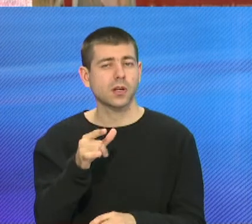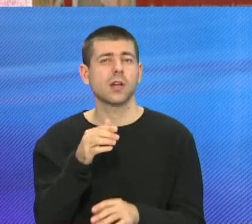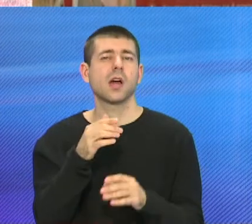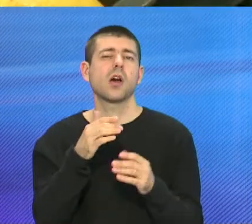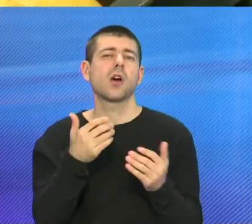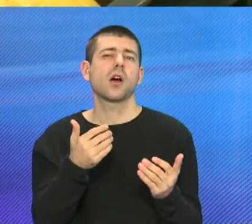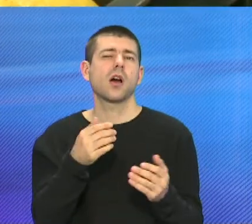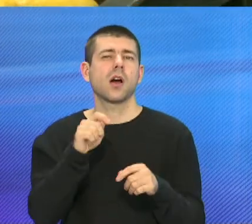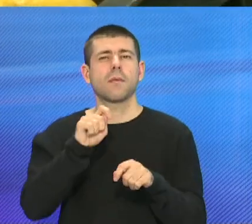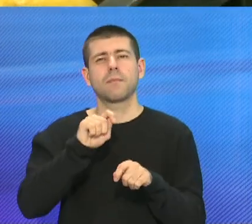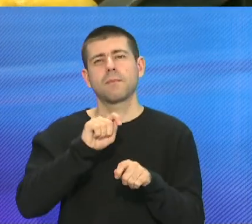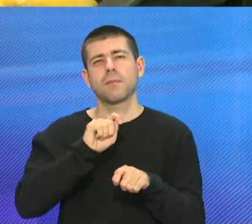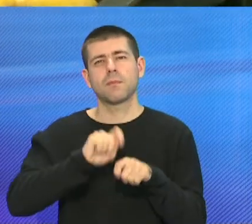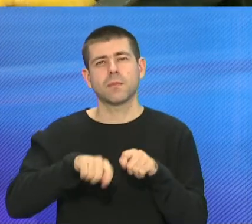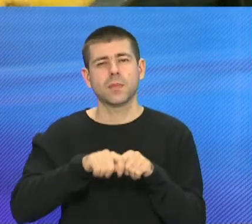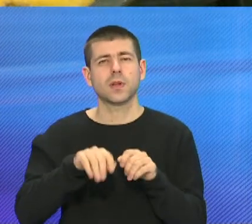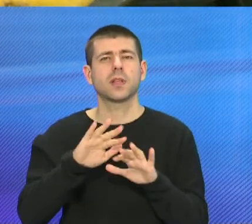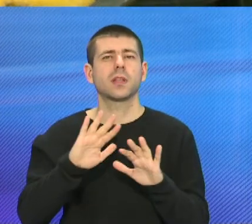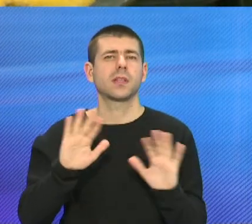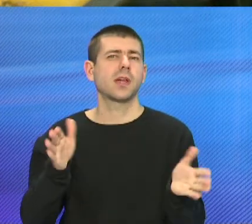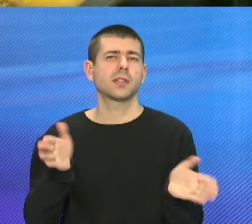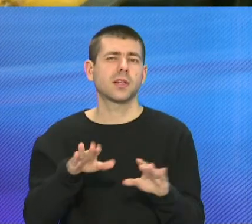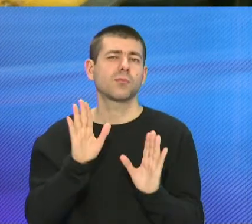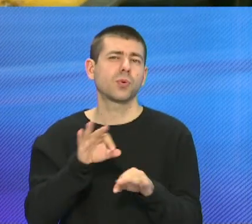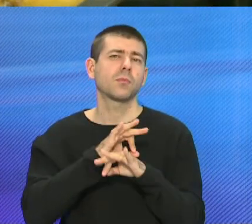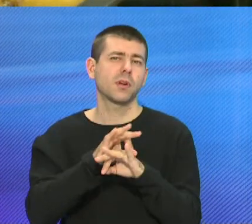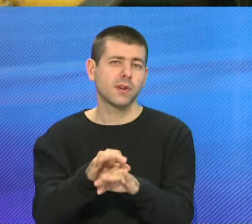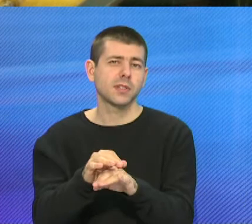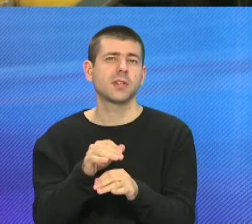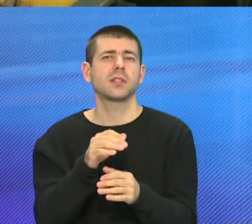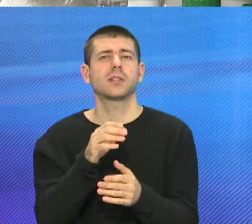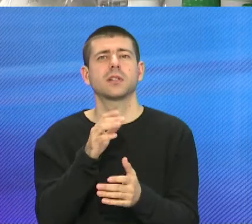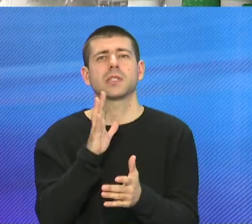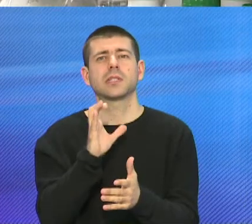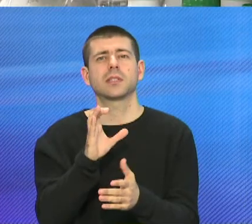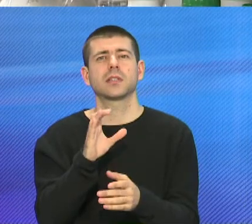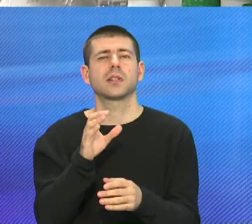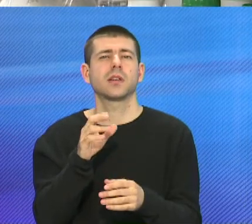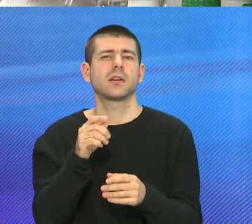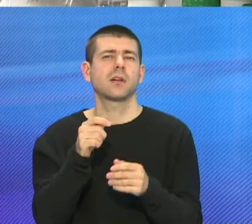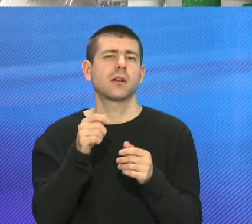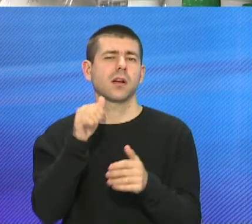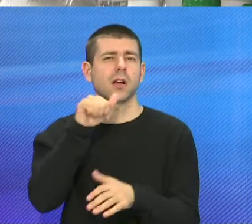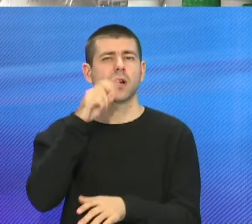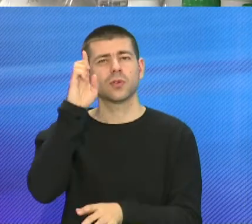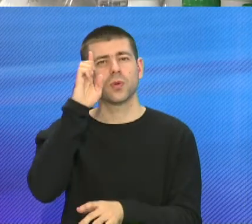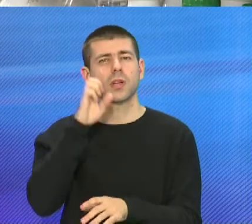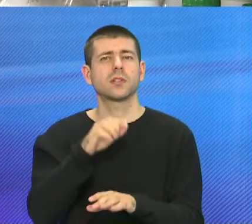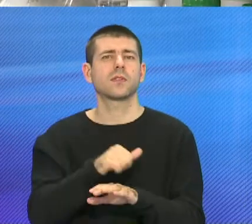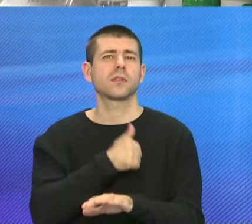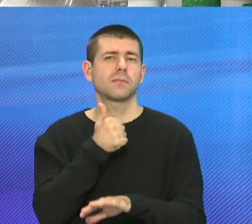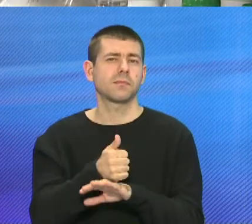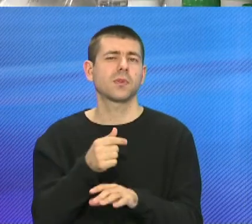Отповедно, контрольные мероприемства не сгорнутся. И они будут проводиться в контексте доручения у керовника державы об стабилизации ситуации на